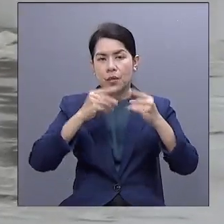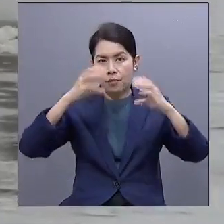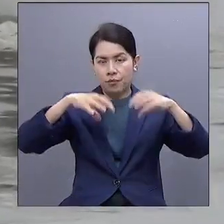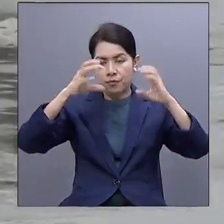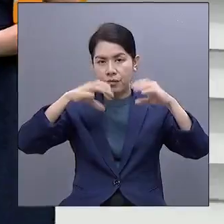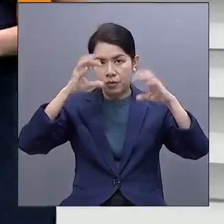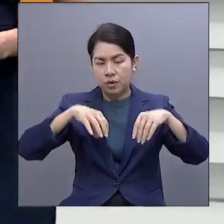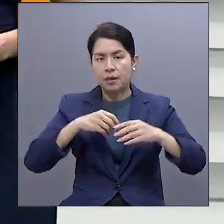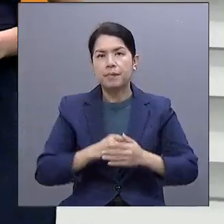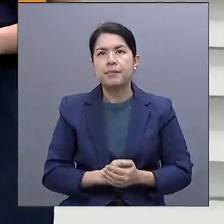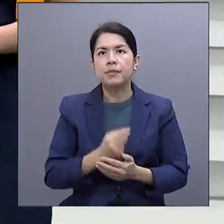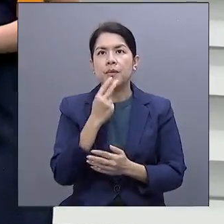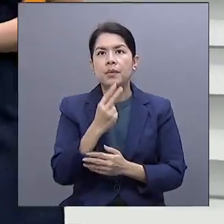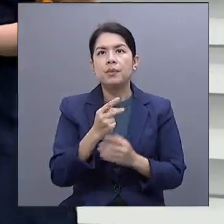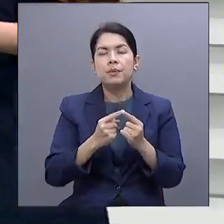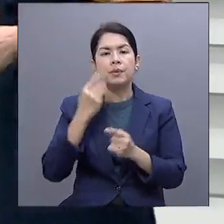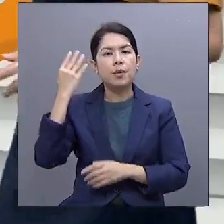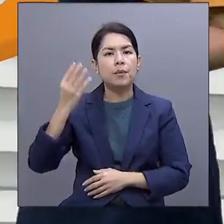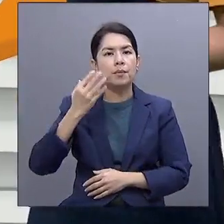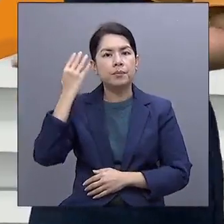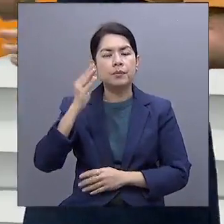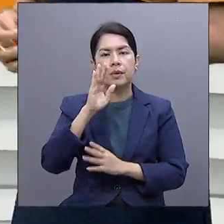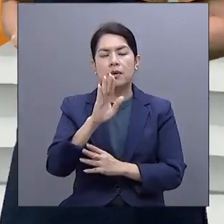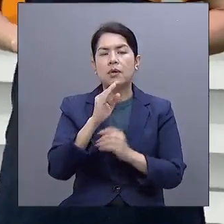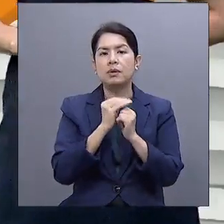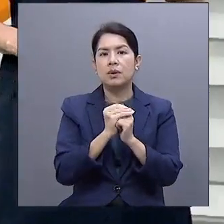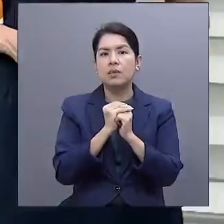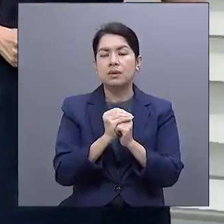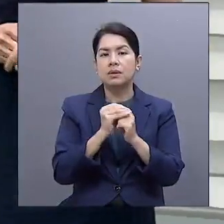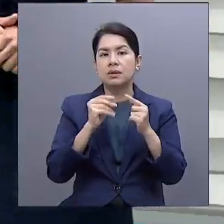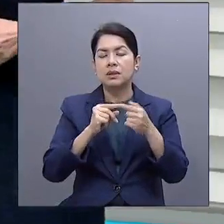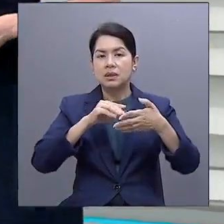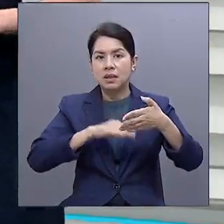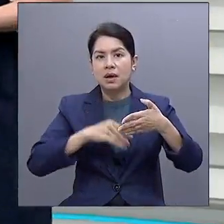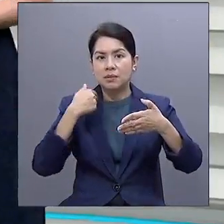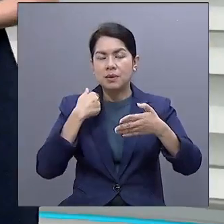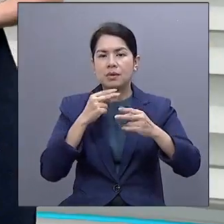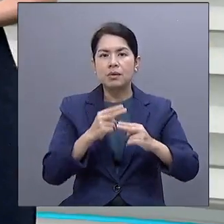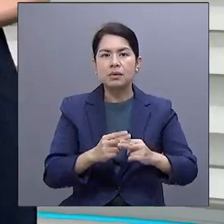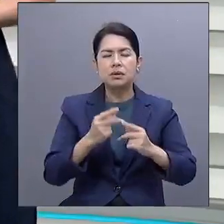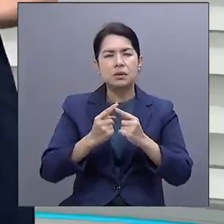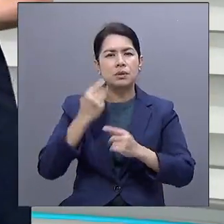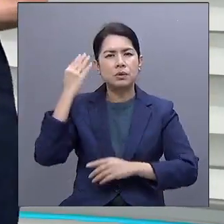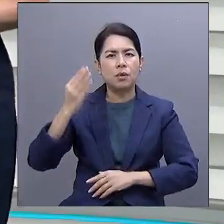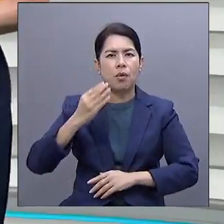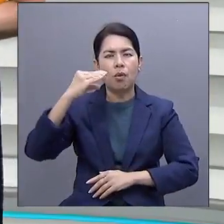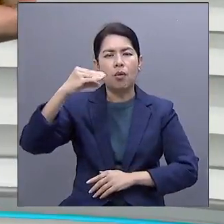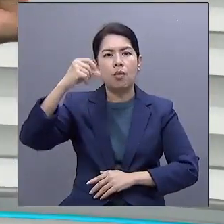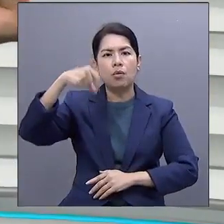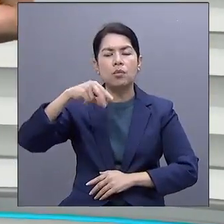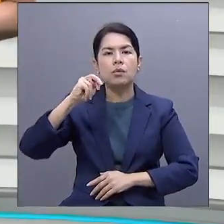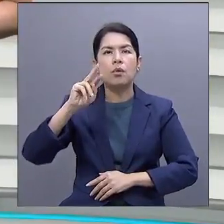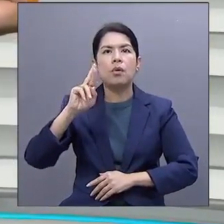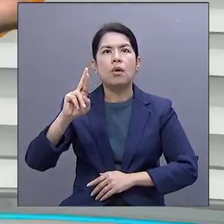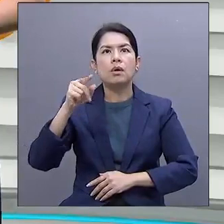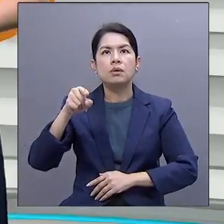ามไปดูพายุในบริเวณทะเลจีนใต้นะคะซึ่งก็เป็นพายุโซนร้อนที่มีชื่อว่าพายุโซนร้อนตาลิมนะคะพายุนี้กำลังเคลื่อนตัว